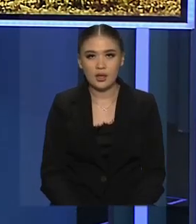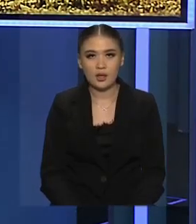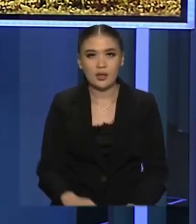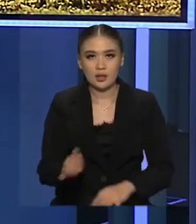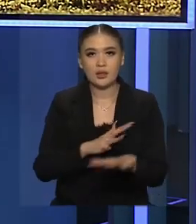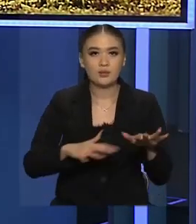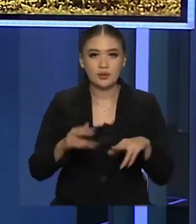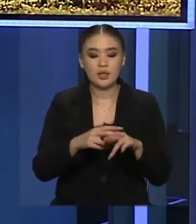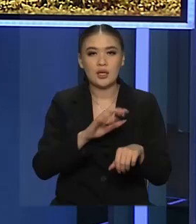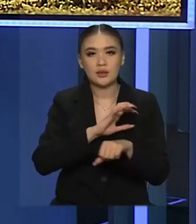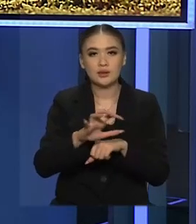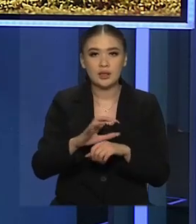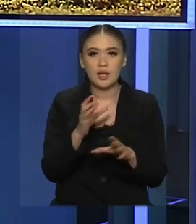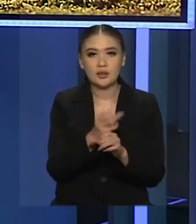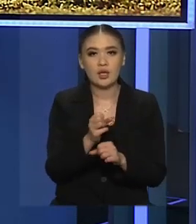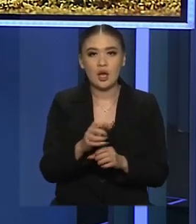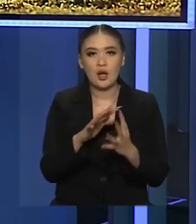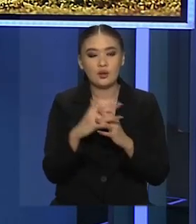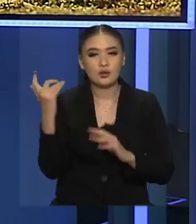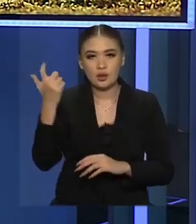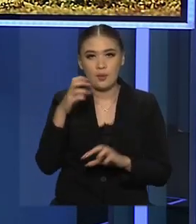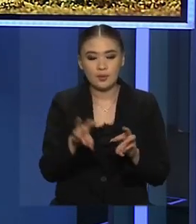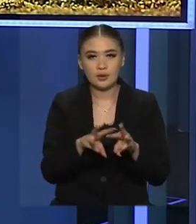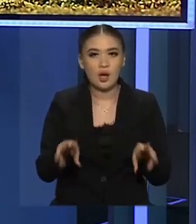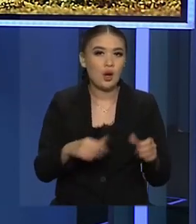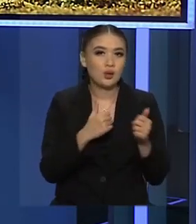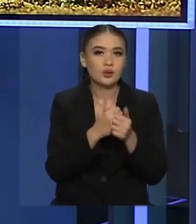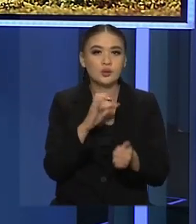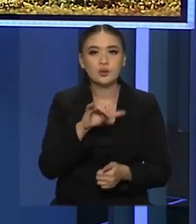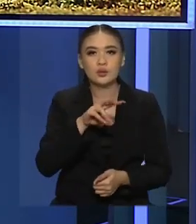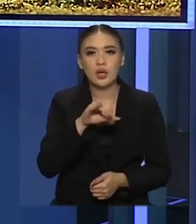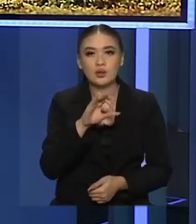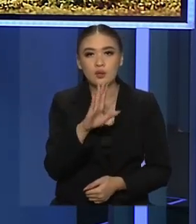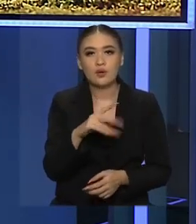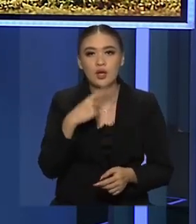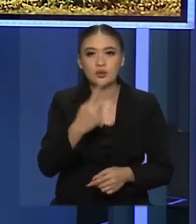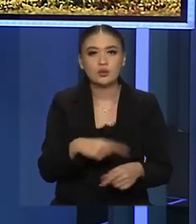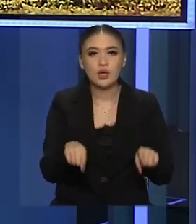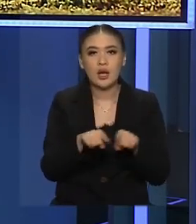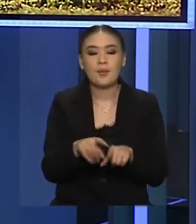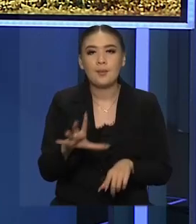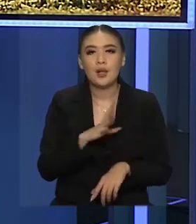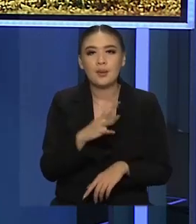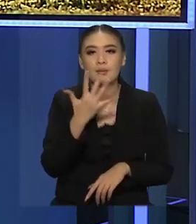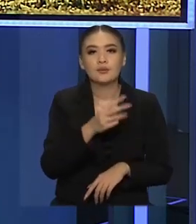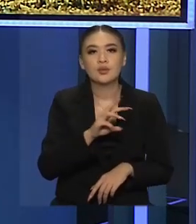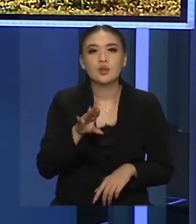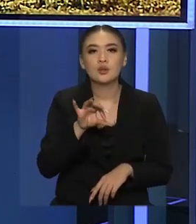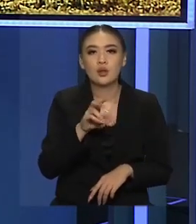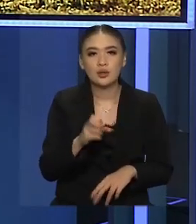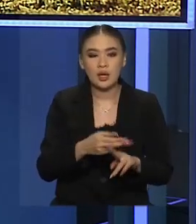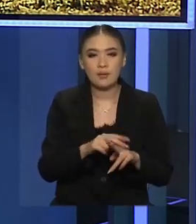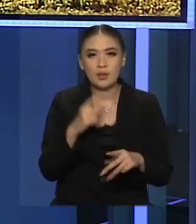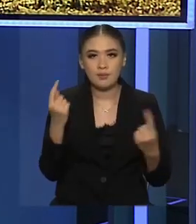Еліміз астық экспортын қысқартады. Ауыл шаруашылығы министрінің орынбасары Азат Султановтың айтуынша, сыртқы нарыққа 5 миллион тонна астық